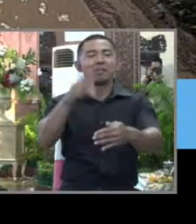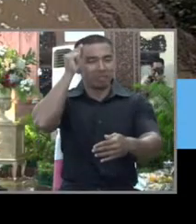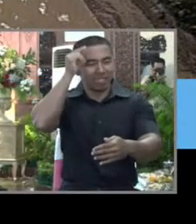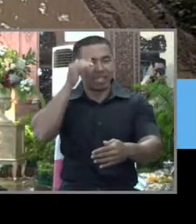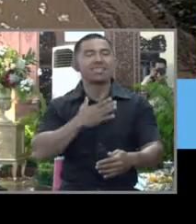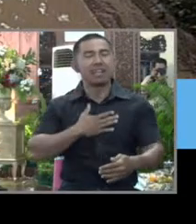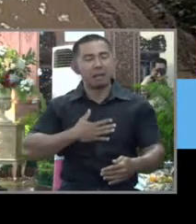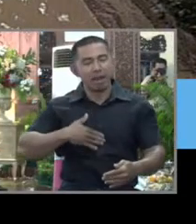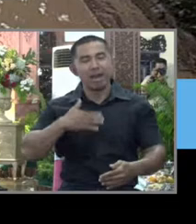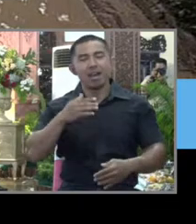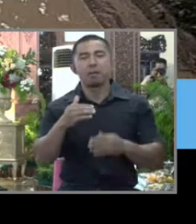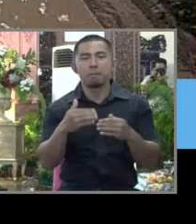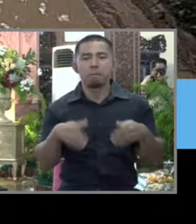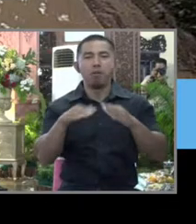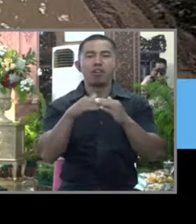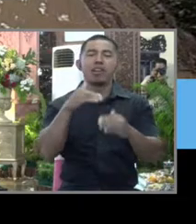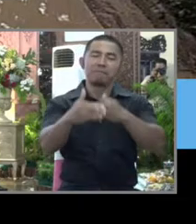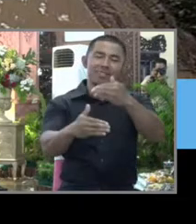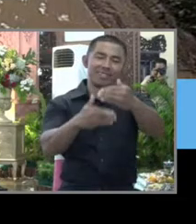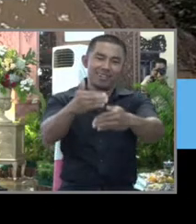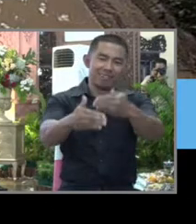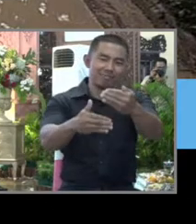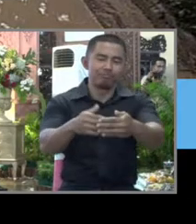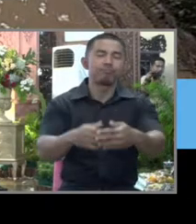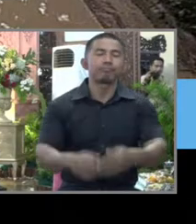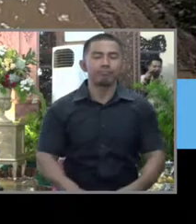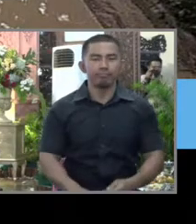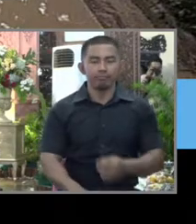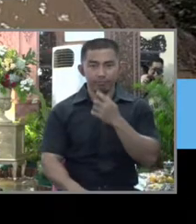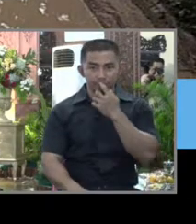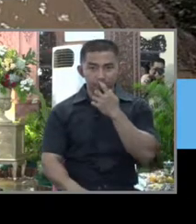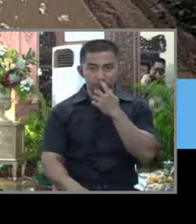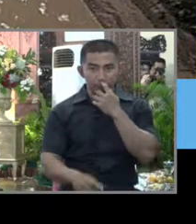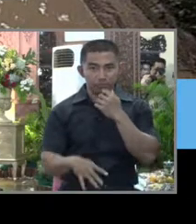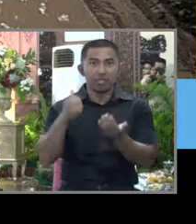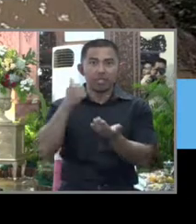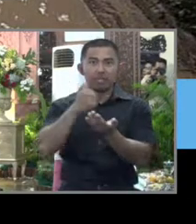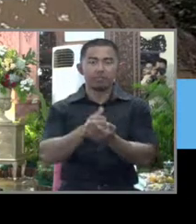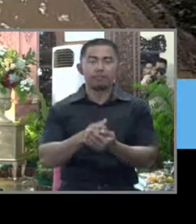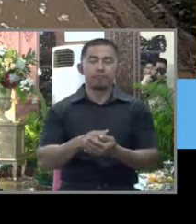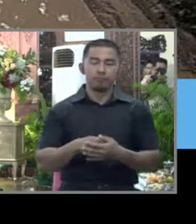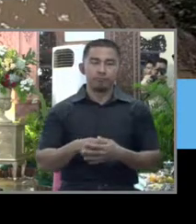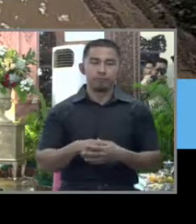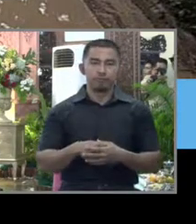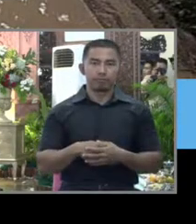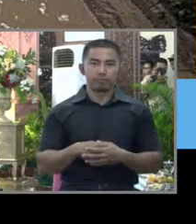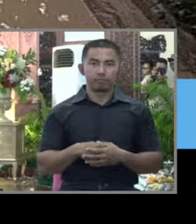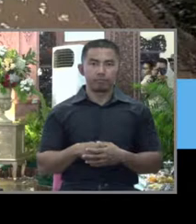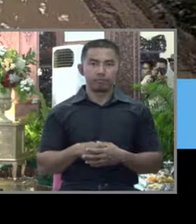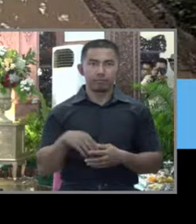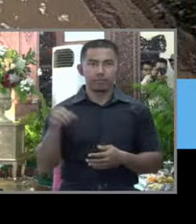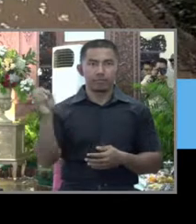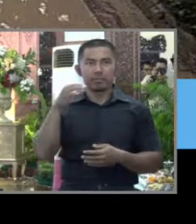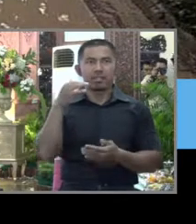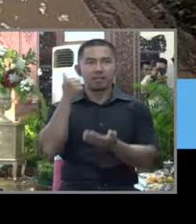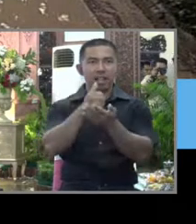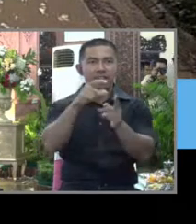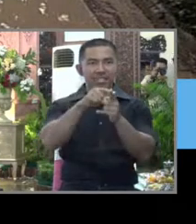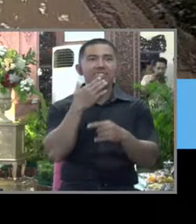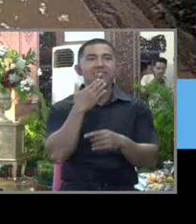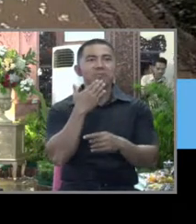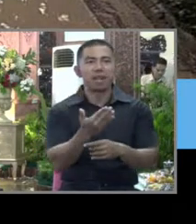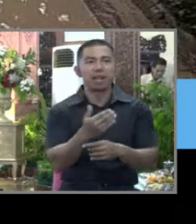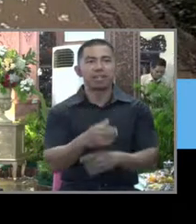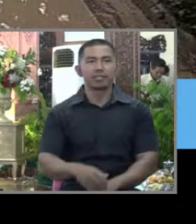arah selatan dan menyambungkan yang sudah dicor. Ini Kepala PUPR Blora. Pak Kokok makasih, Pak.